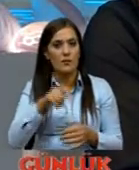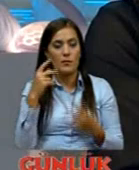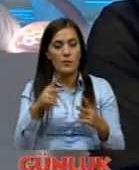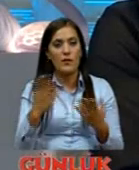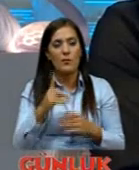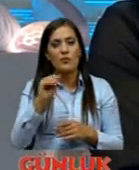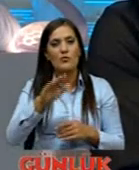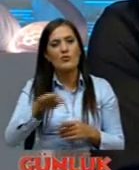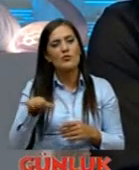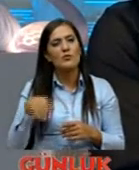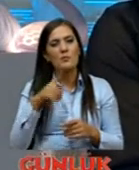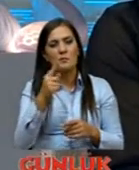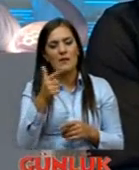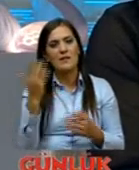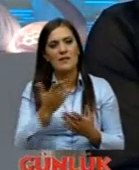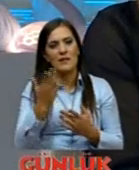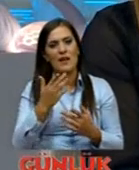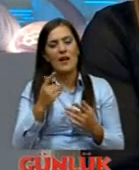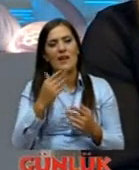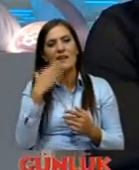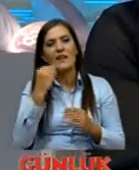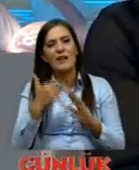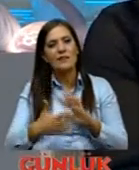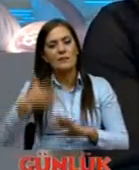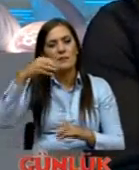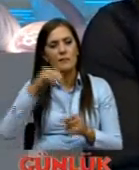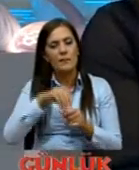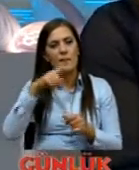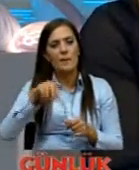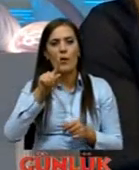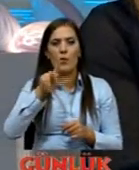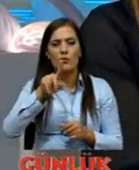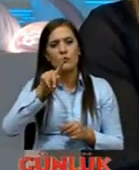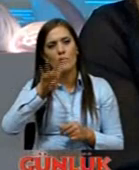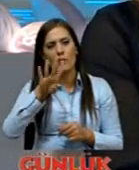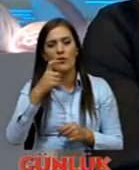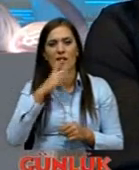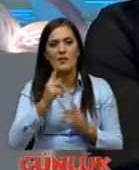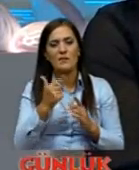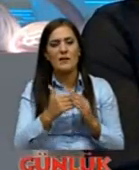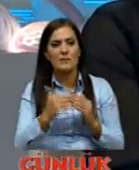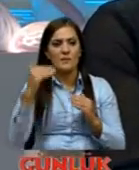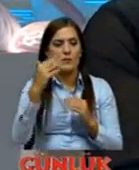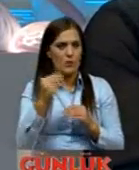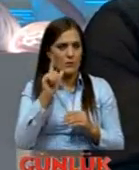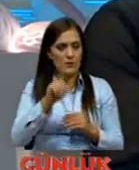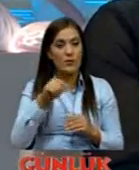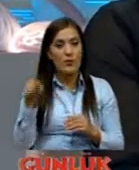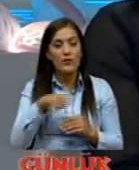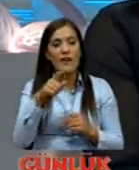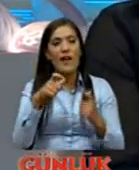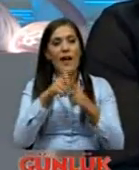ama çocuklarda biraz daha ergenlik dönemini yani 13-14 yaşlarını geçmesi gerekir. Çünkü onların